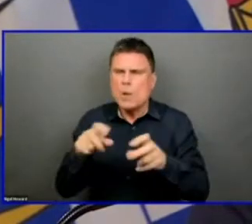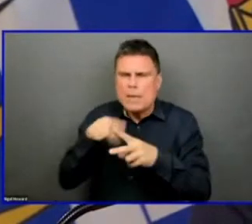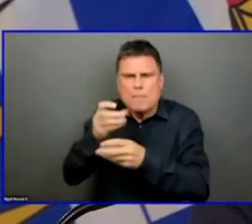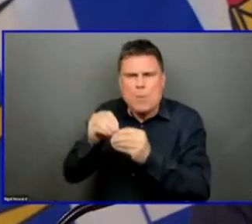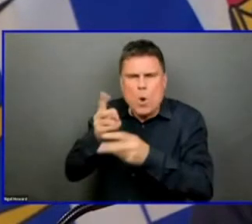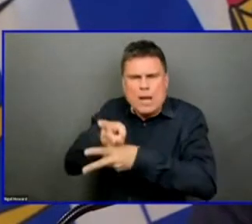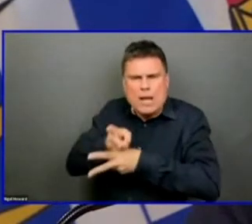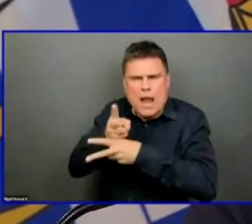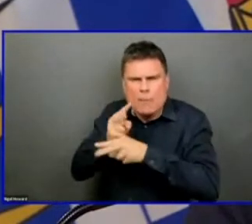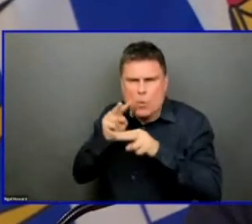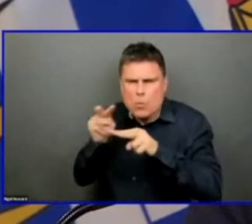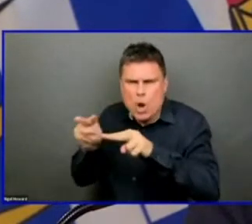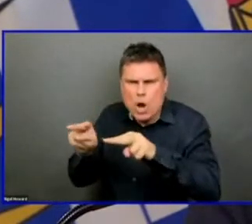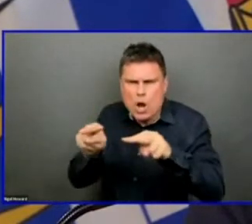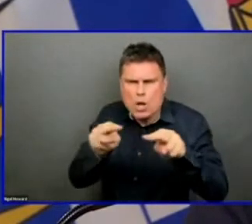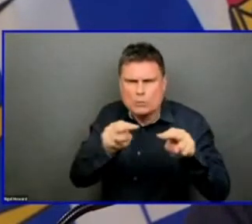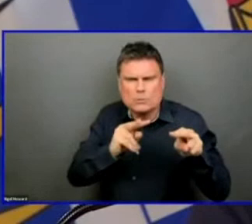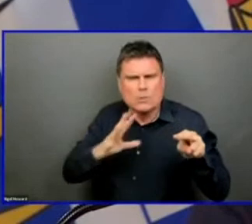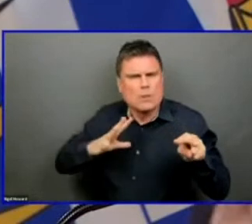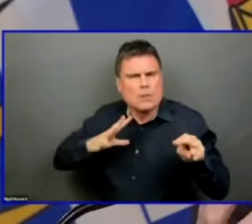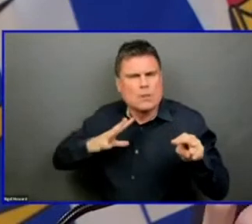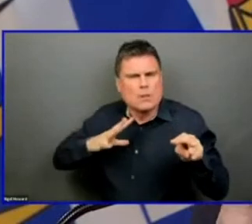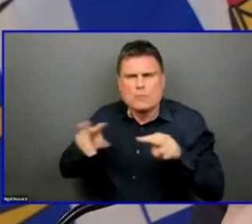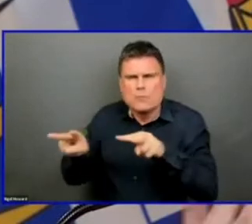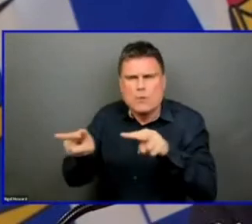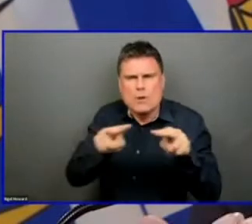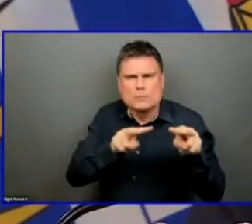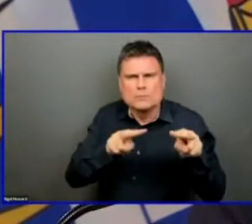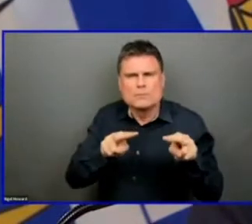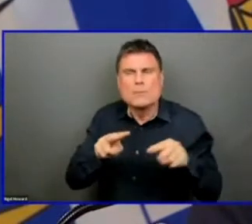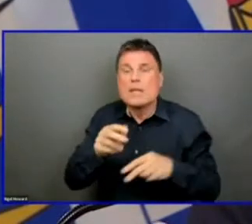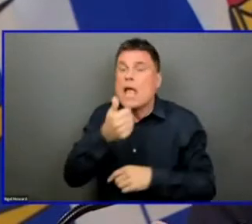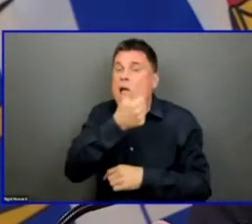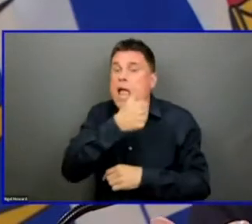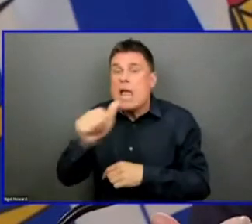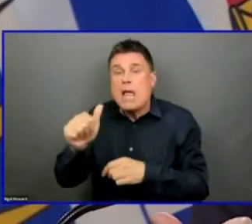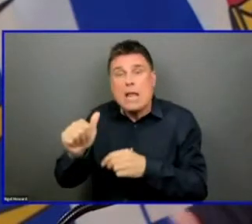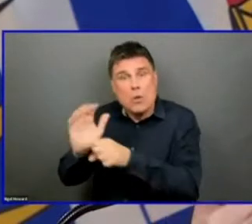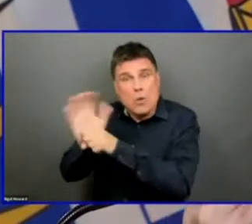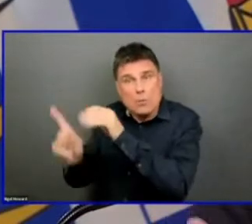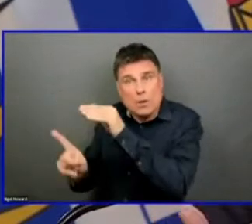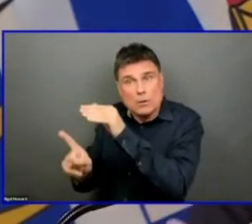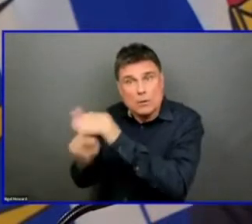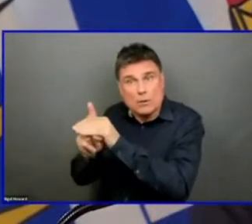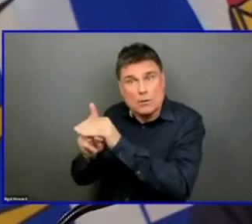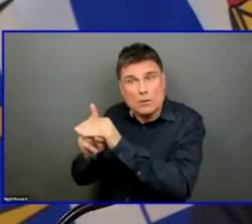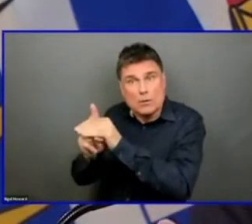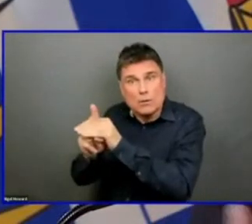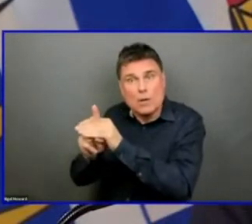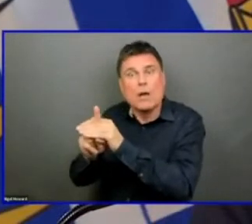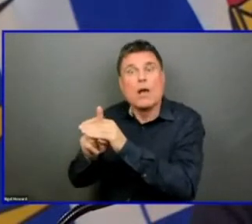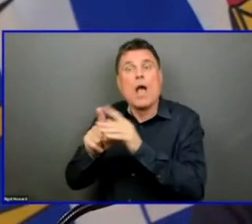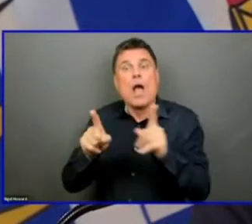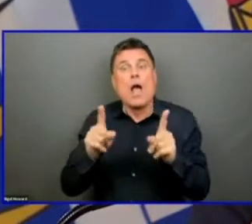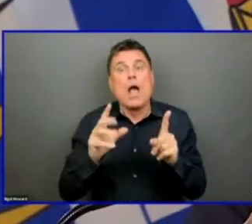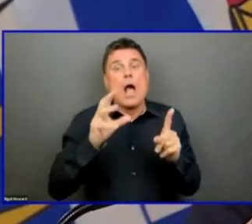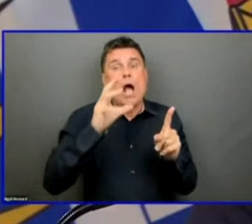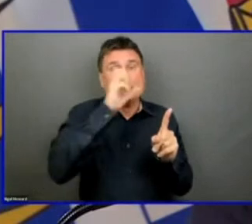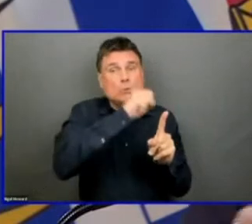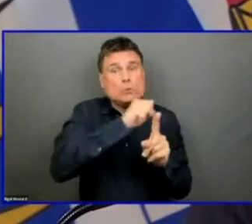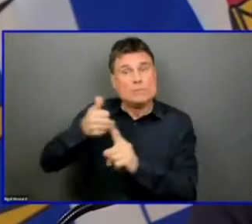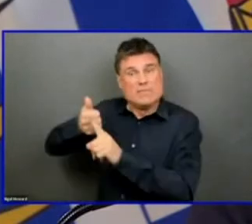切的观察， that any case 所以我们也 is 是 B117 now. So 也 we 是 are 看到 taking 了 the 这个 same measures of 117，我们也是假 ensuring